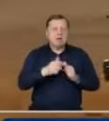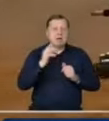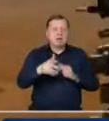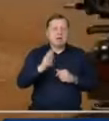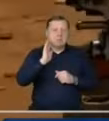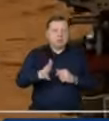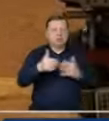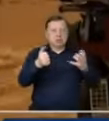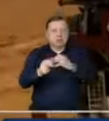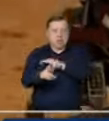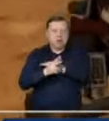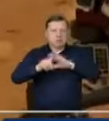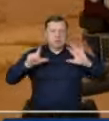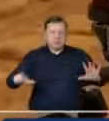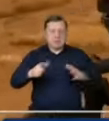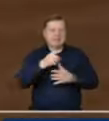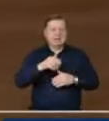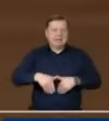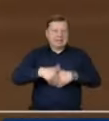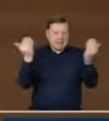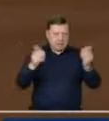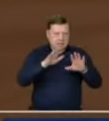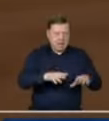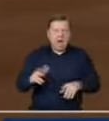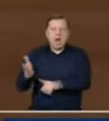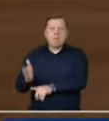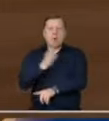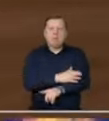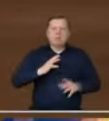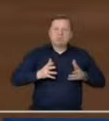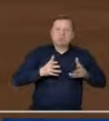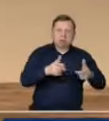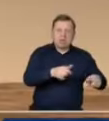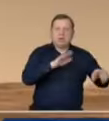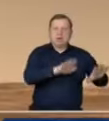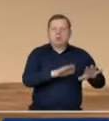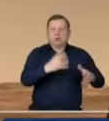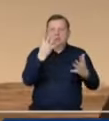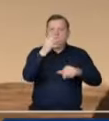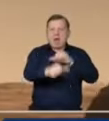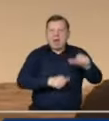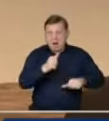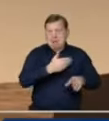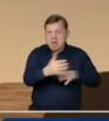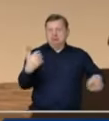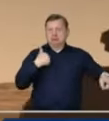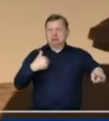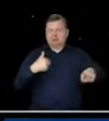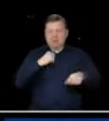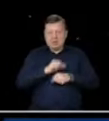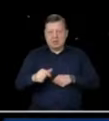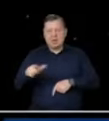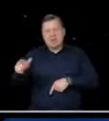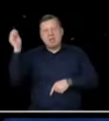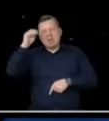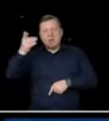rok, czyli 687 dni ziemskich. Jego poprzednik, łazik Curiosity, jest jednak na Marsie od 9 lat i wciąż pracuje. Dlatego naukowcy są